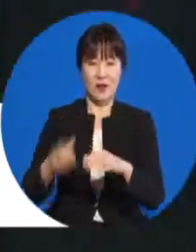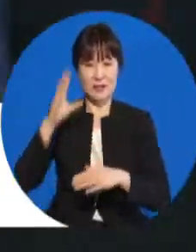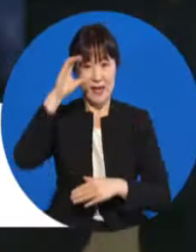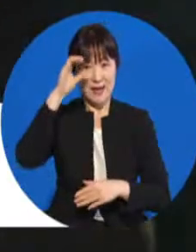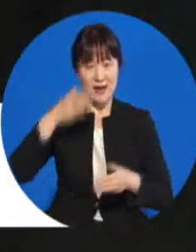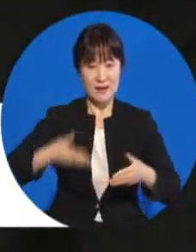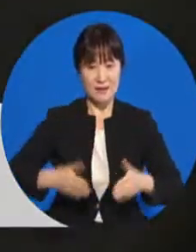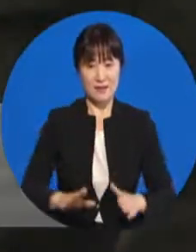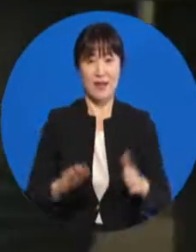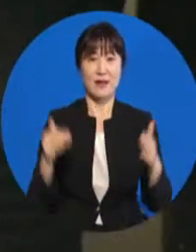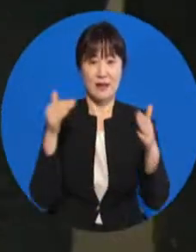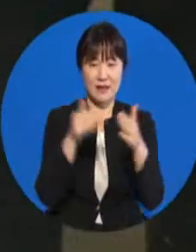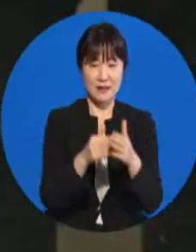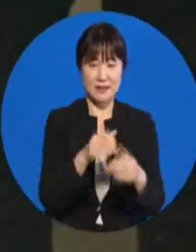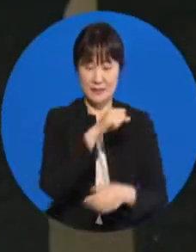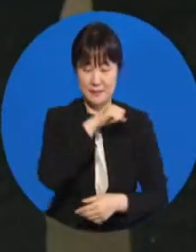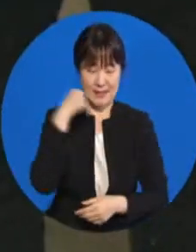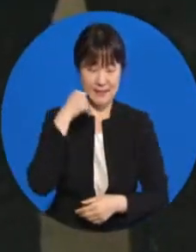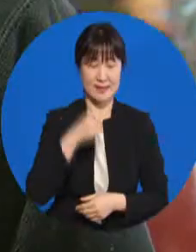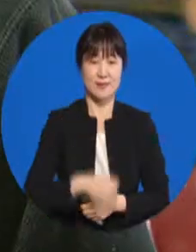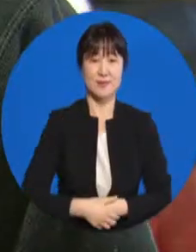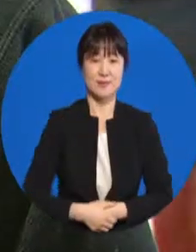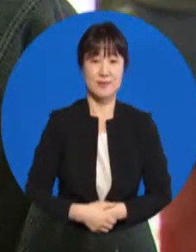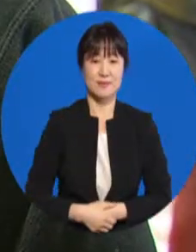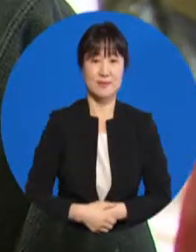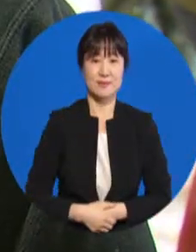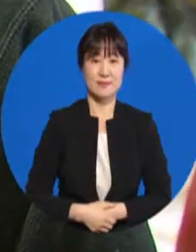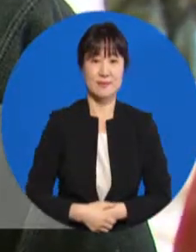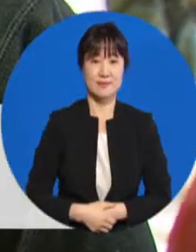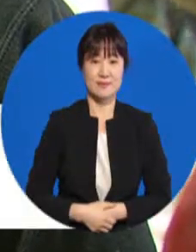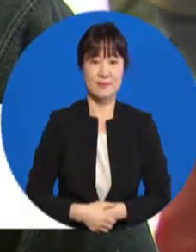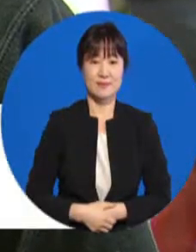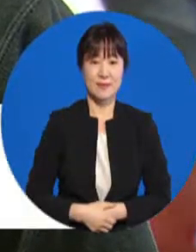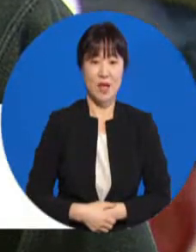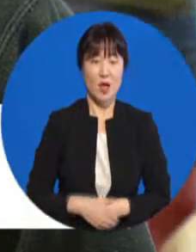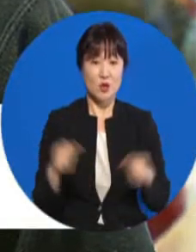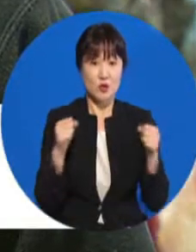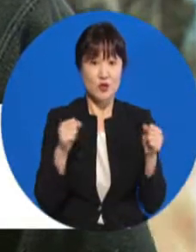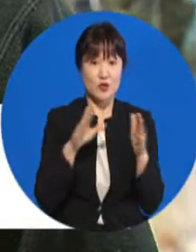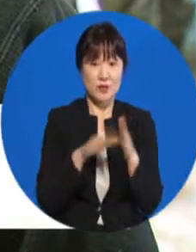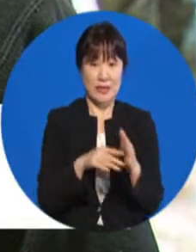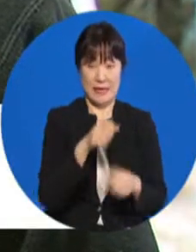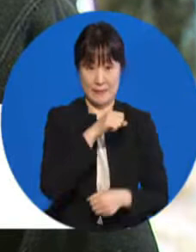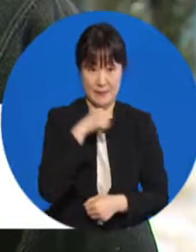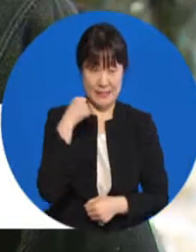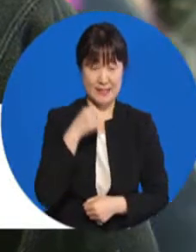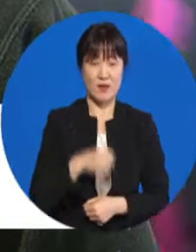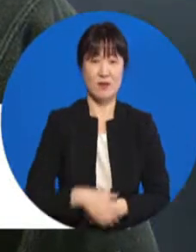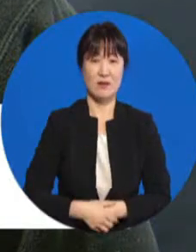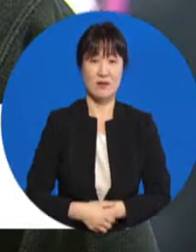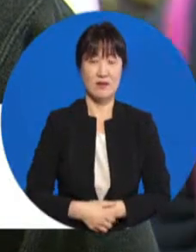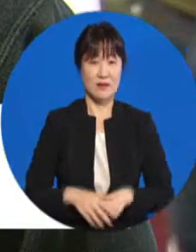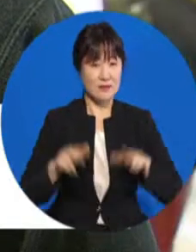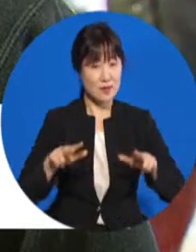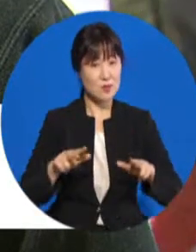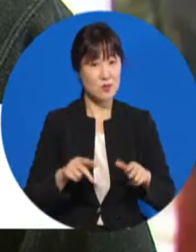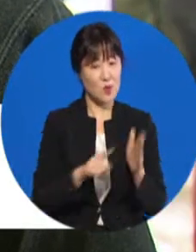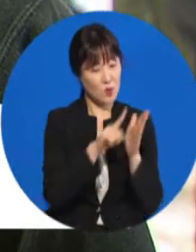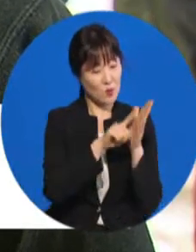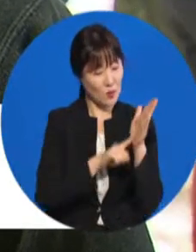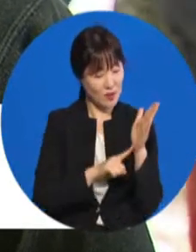특유의 차진 맛을 잃지 않습니다. 흑산홍어가 통상 추울 때 맛있는데 지금도 바다